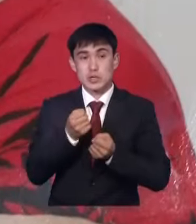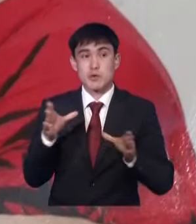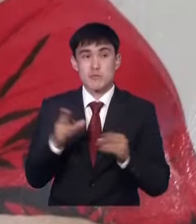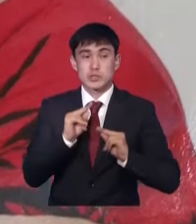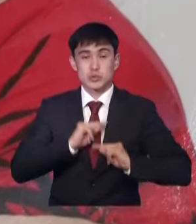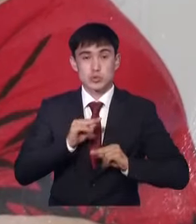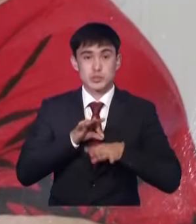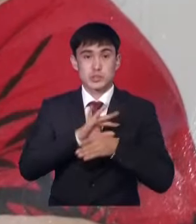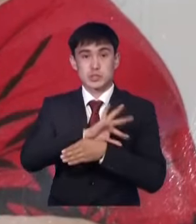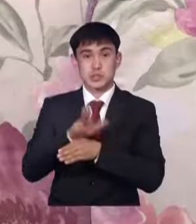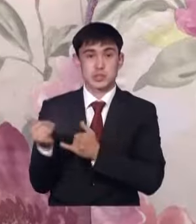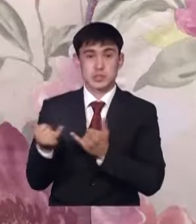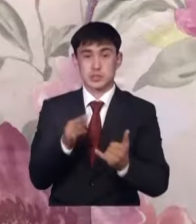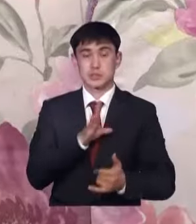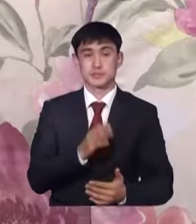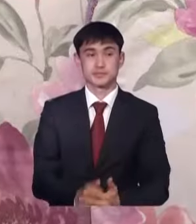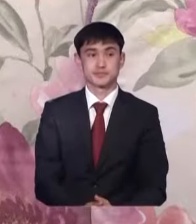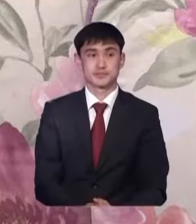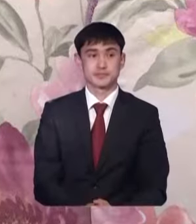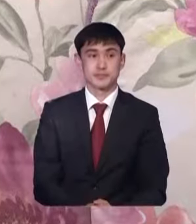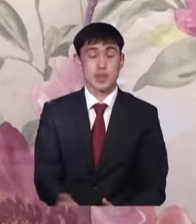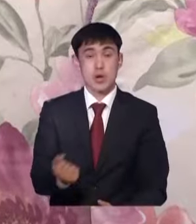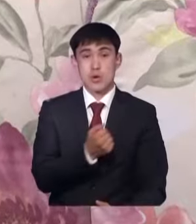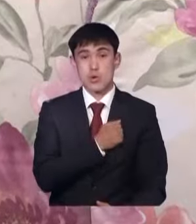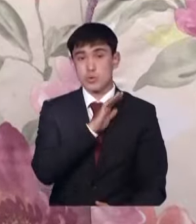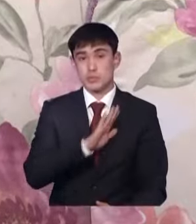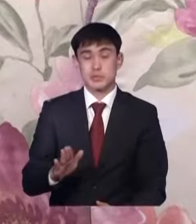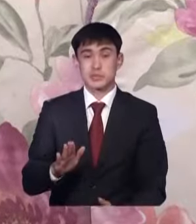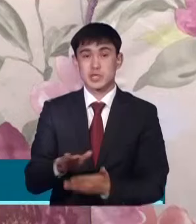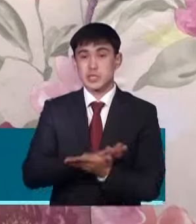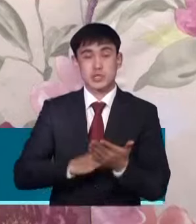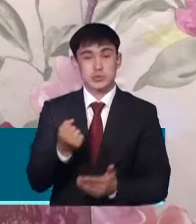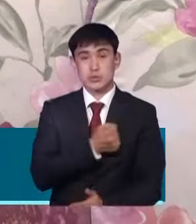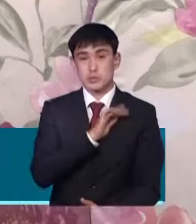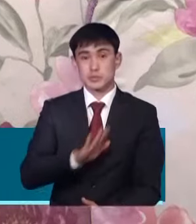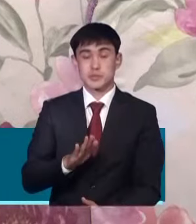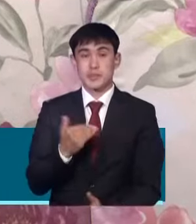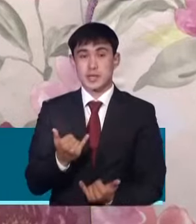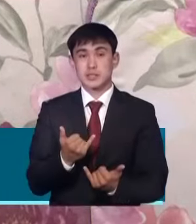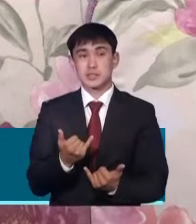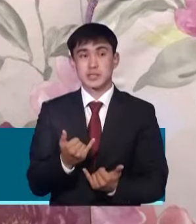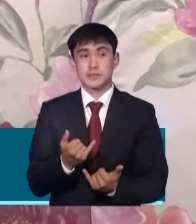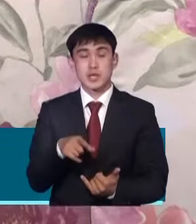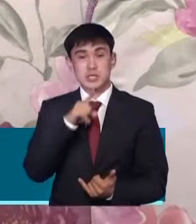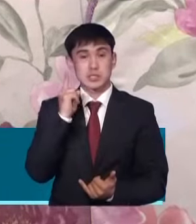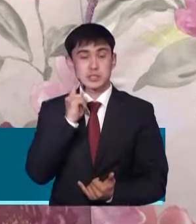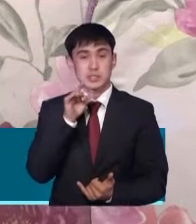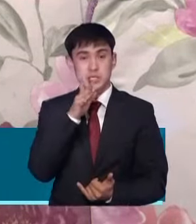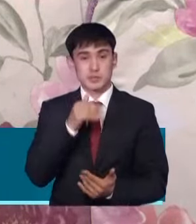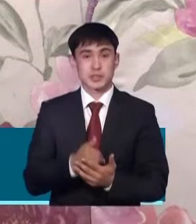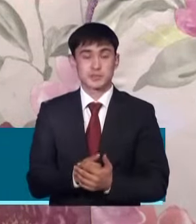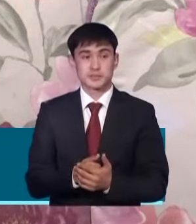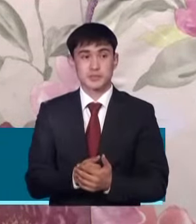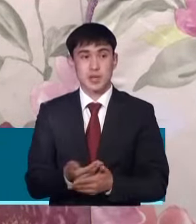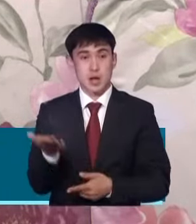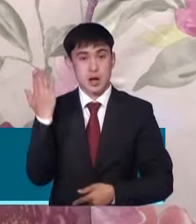қызмет етуіне жағдай жасады. Өкінбейміз. Қазір де ешқашанда өкінбеймін. Даже қазір жастық шағымды